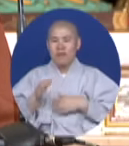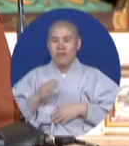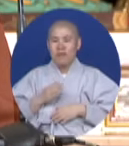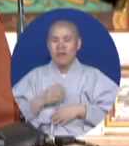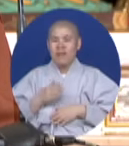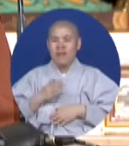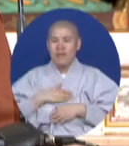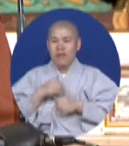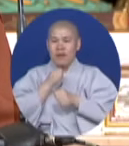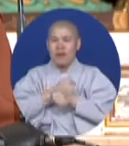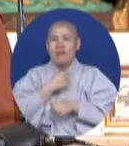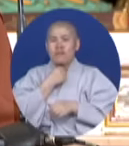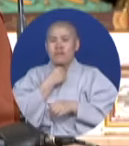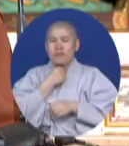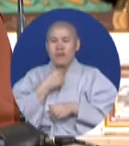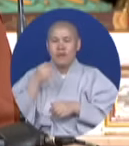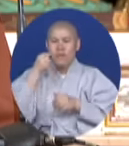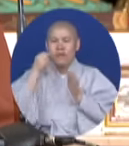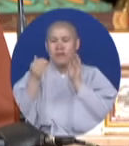못하게 하고